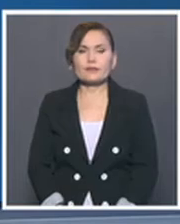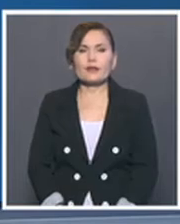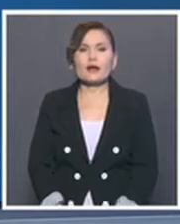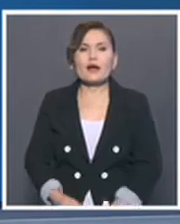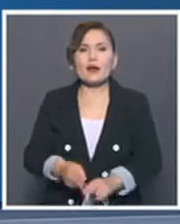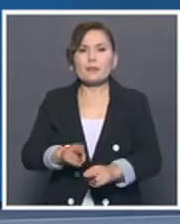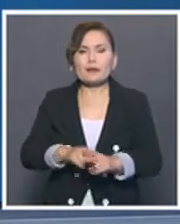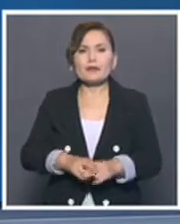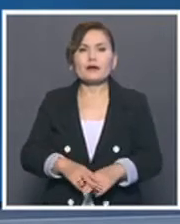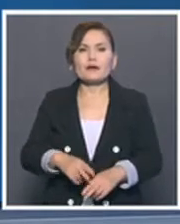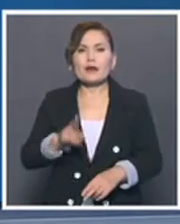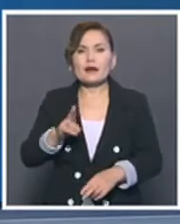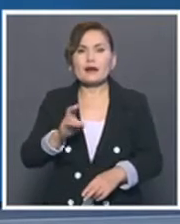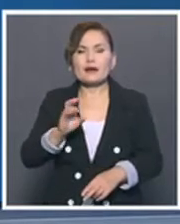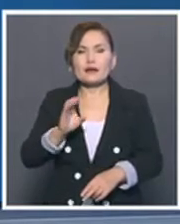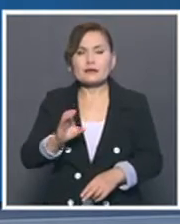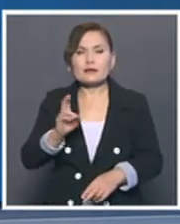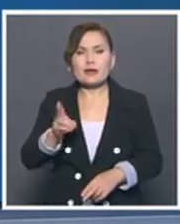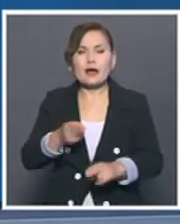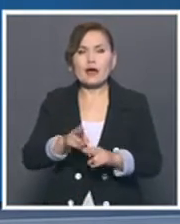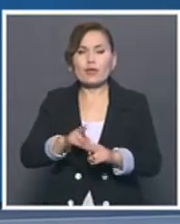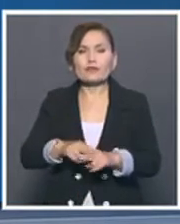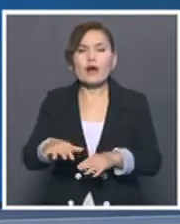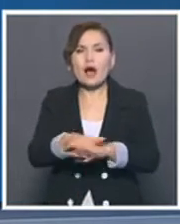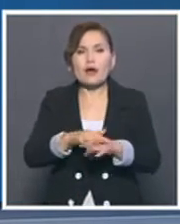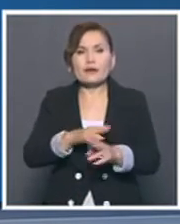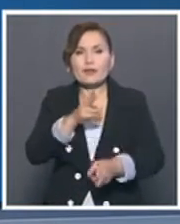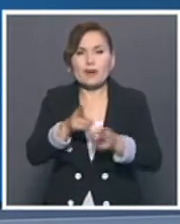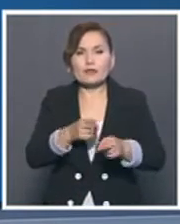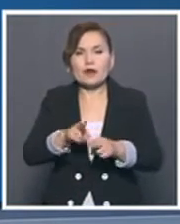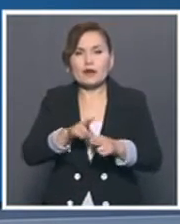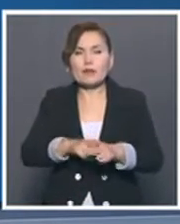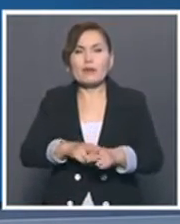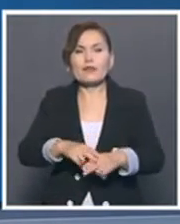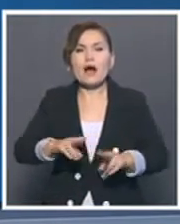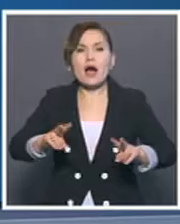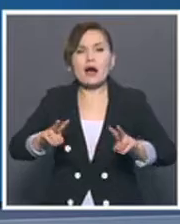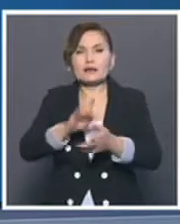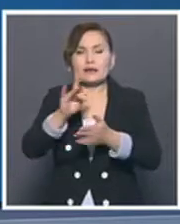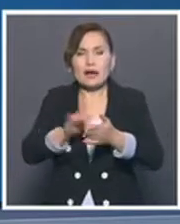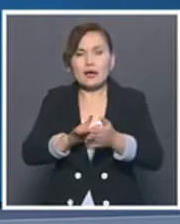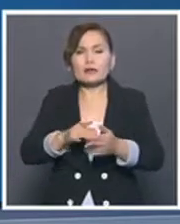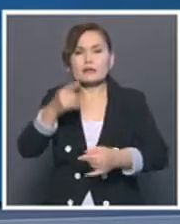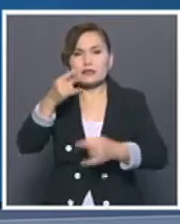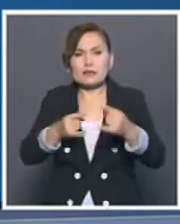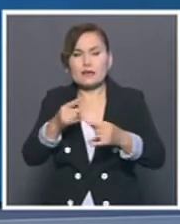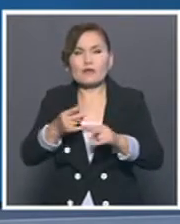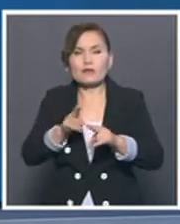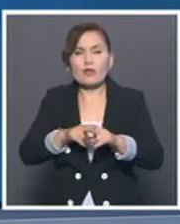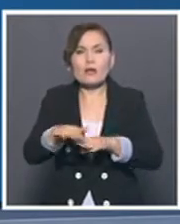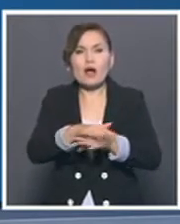Пәтер иелері кооперативнің қызметіне көңіліміз толмайды. Осындай шағыммен арнамызға Елорда тұрғындары хабарласты.